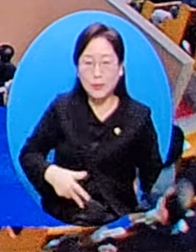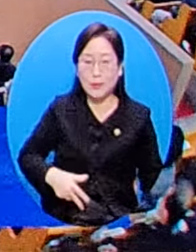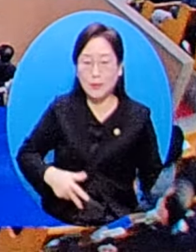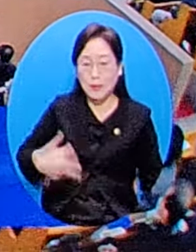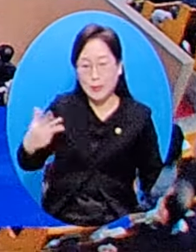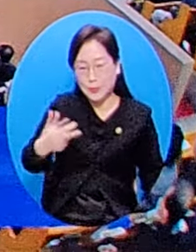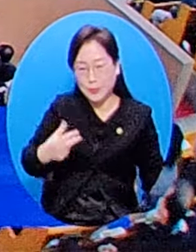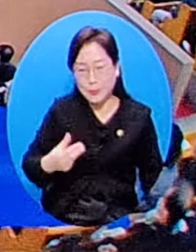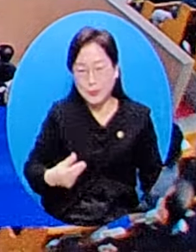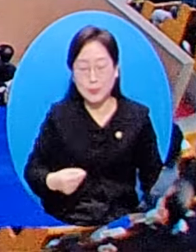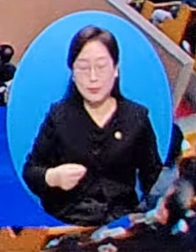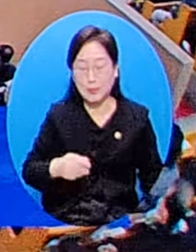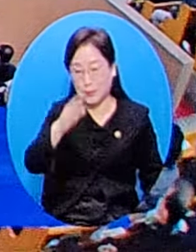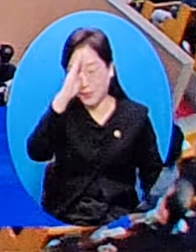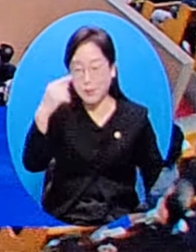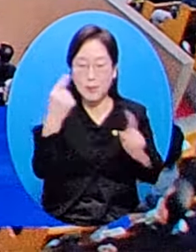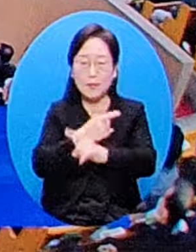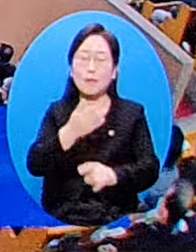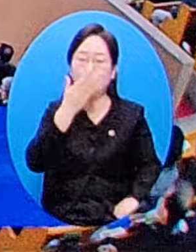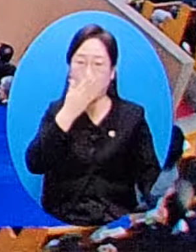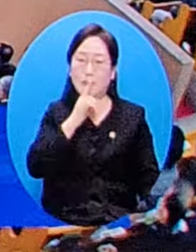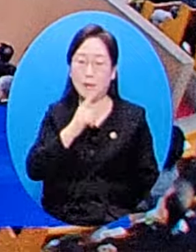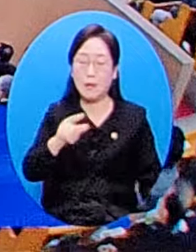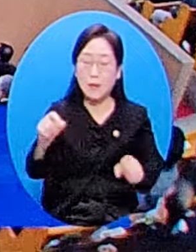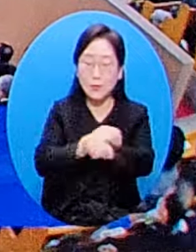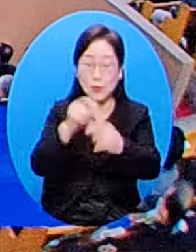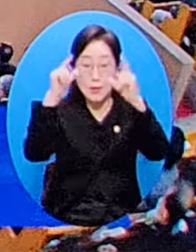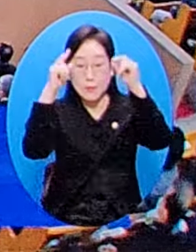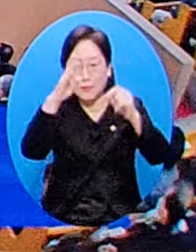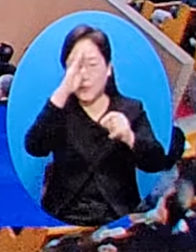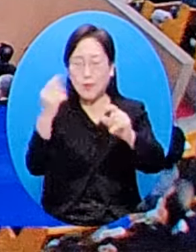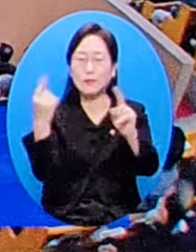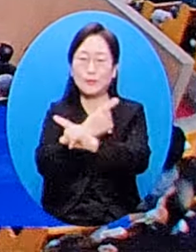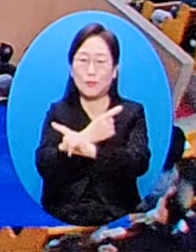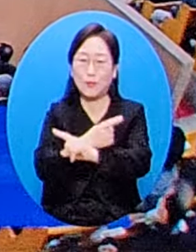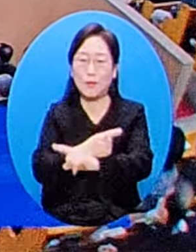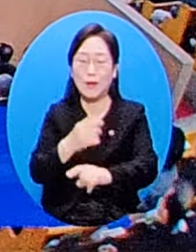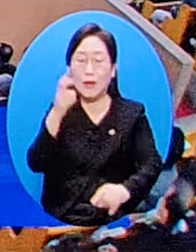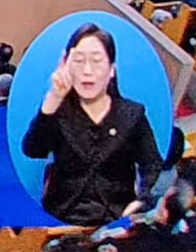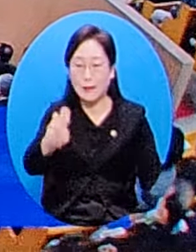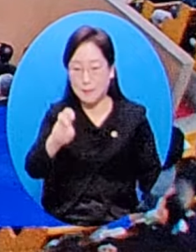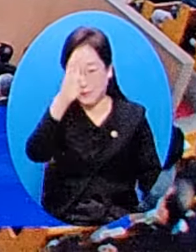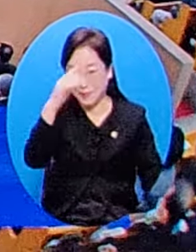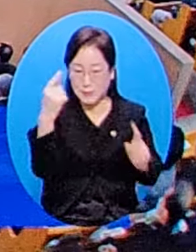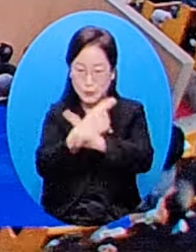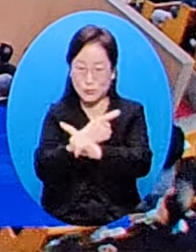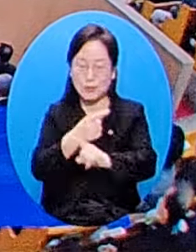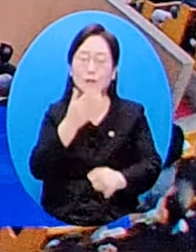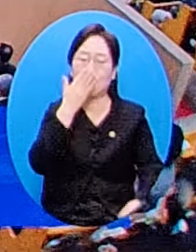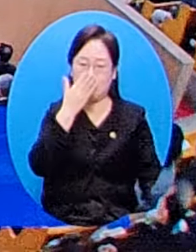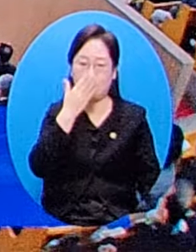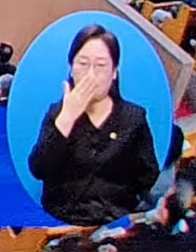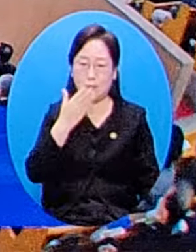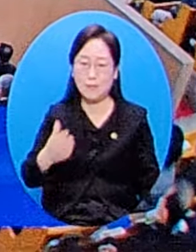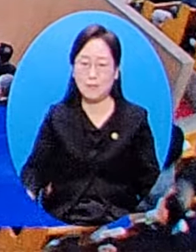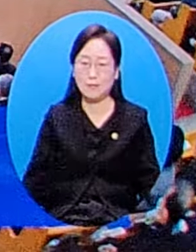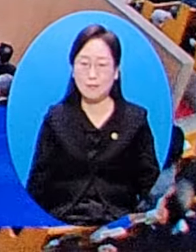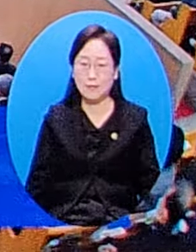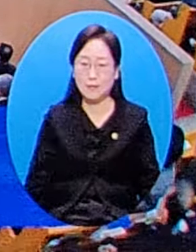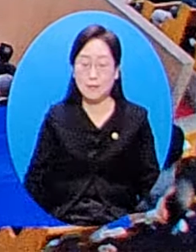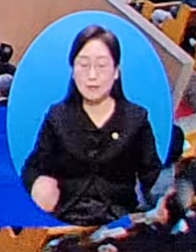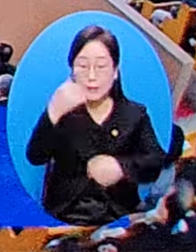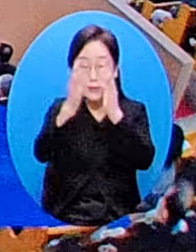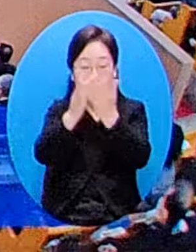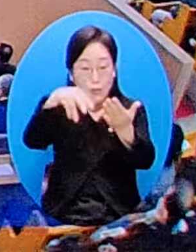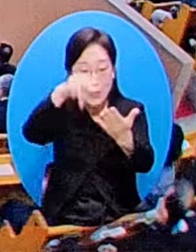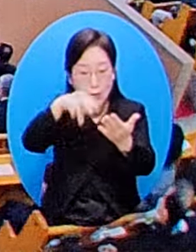같은 증상들을 고칠 수 있다고 했습니다. 특별히 불면증을 치료하며 또한 암치료에도 도움이 된다고 말했습니다. 이렇게 성경을